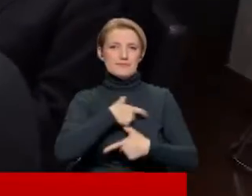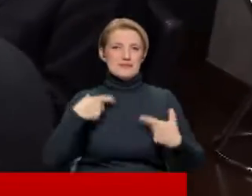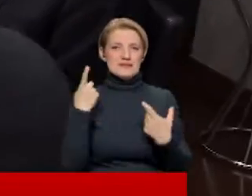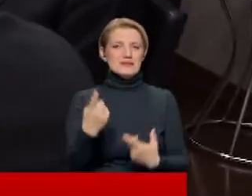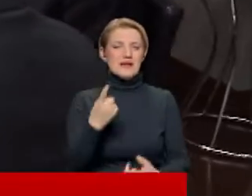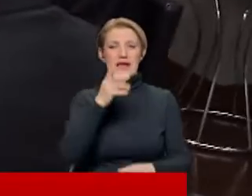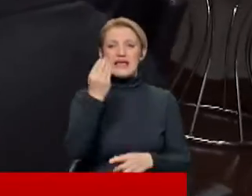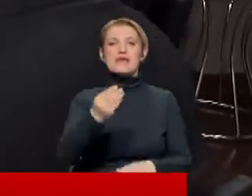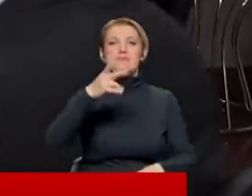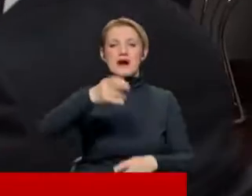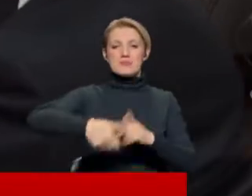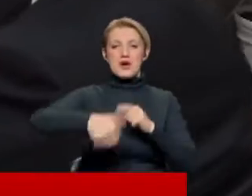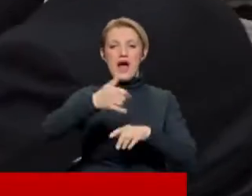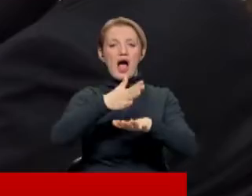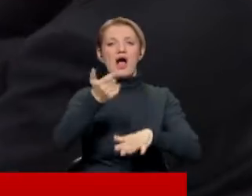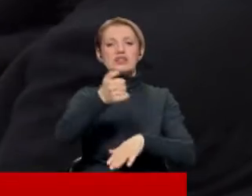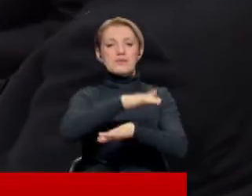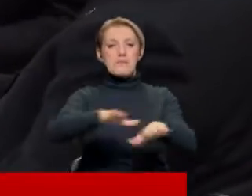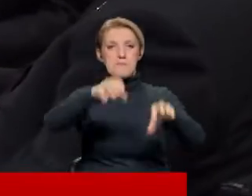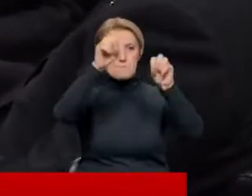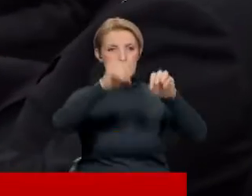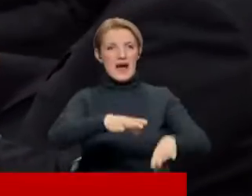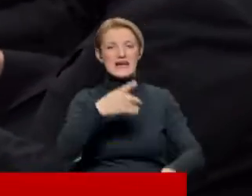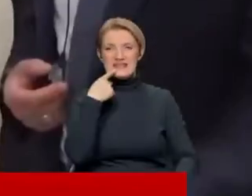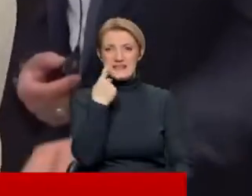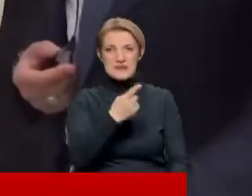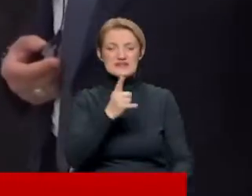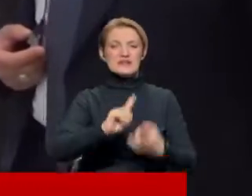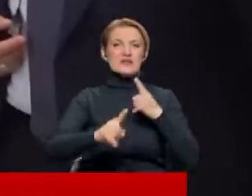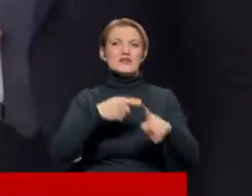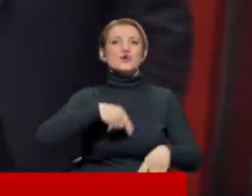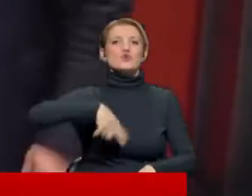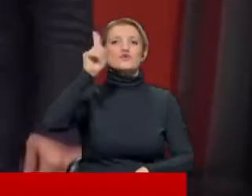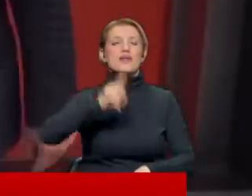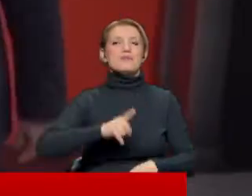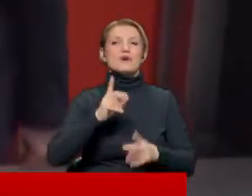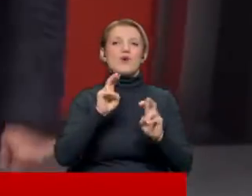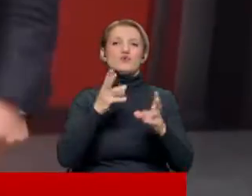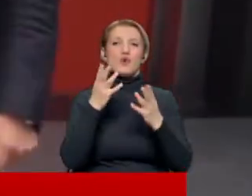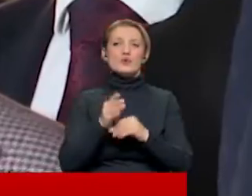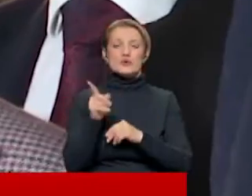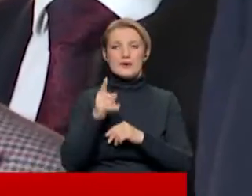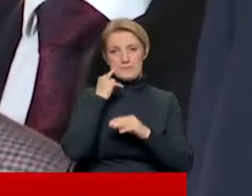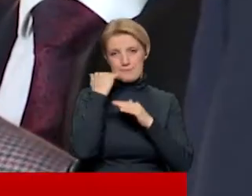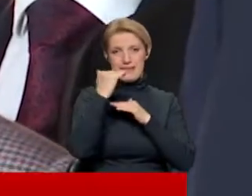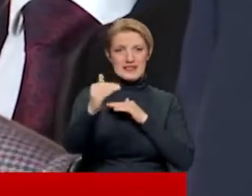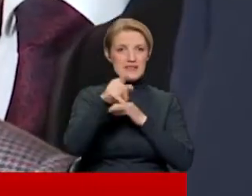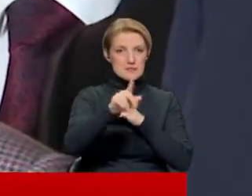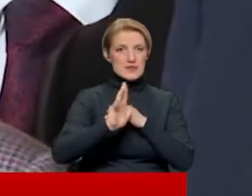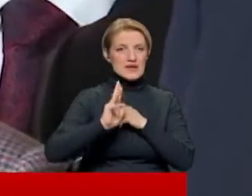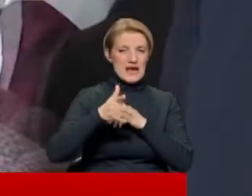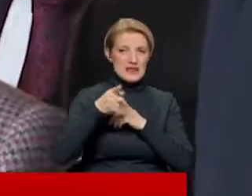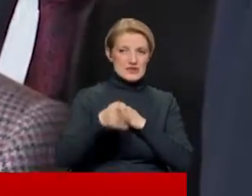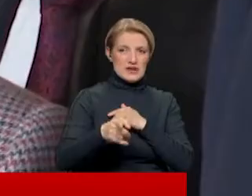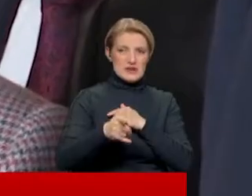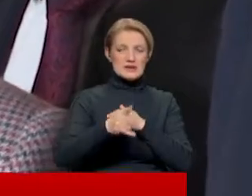İYİ Parti liderine altılı masayı terk et çağrısı siyasetin gündemine oturdu. Akşener'in yanıtı da. Milletimizin